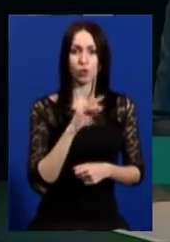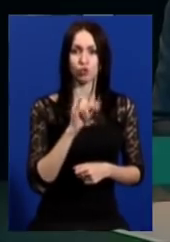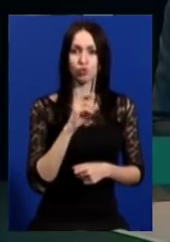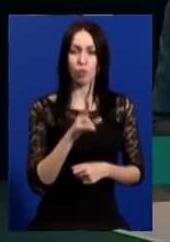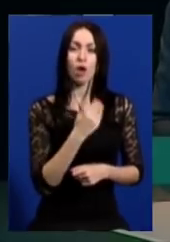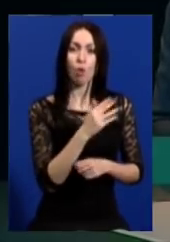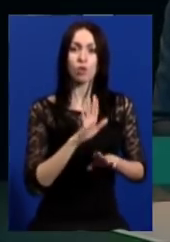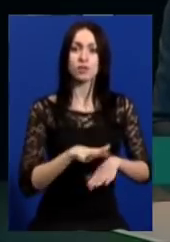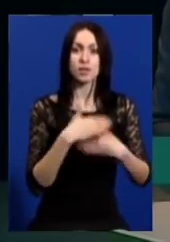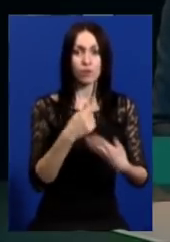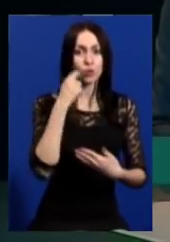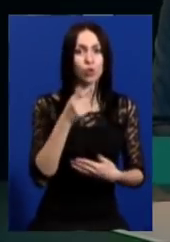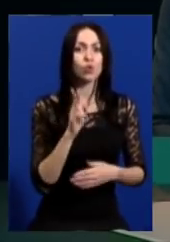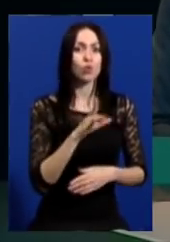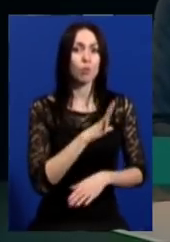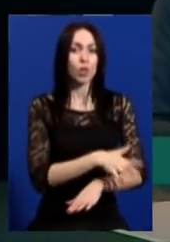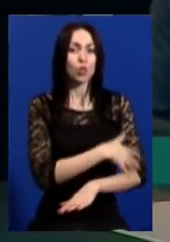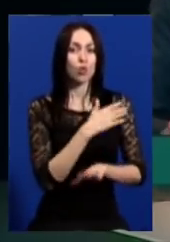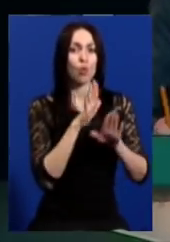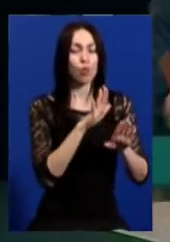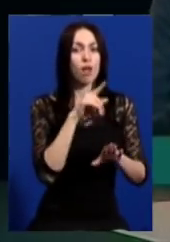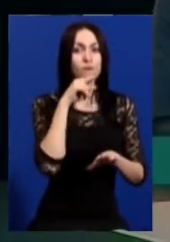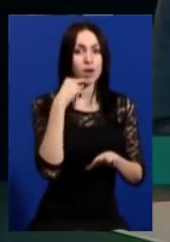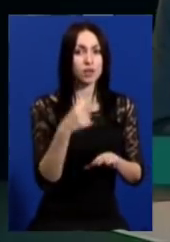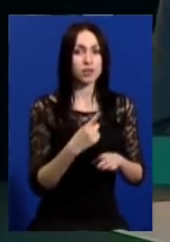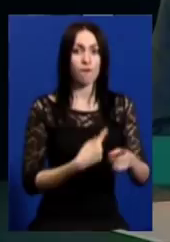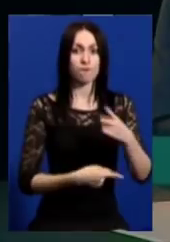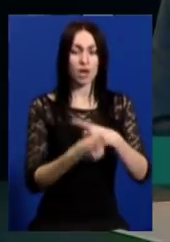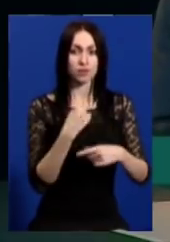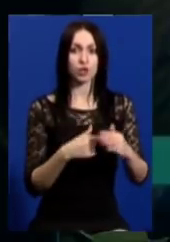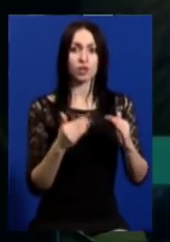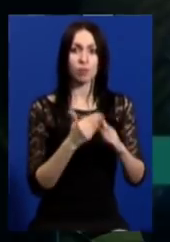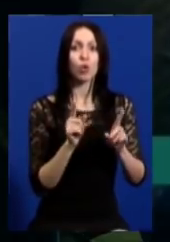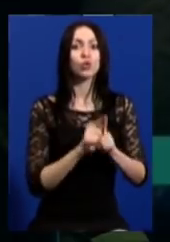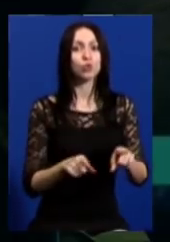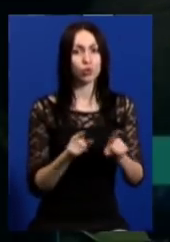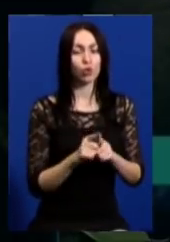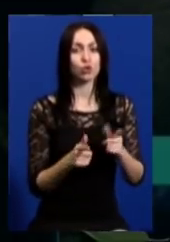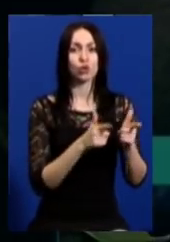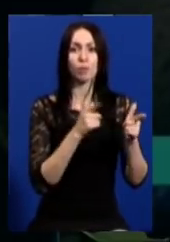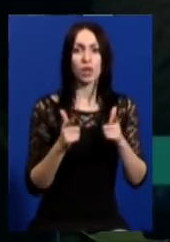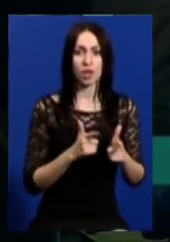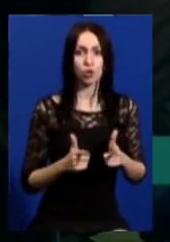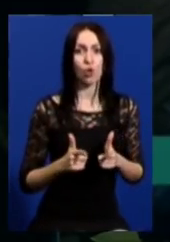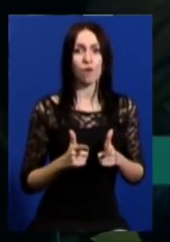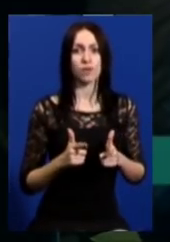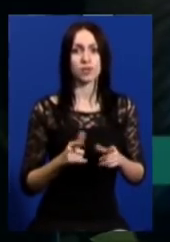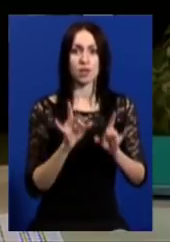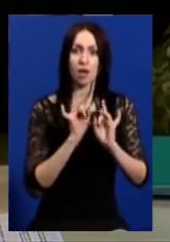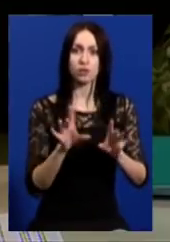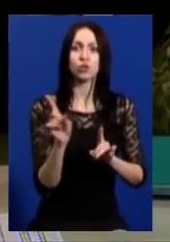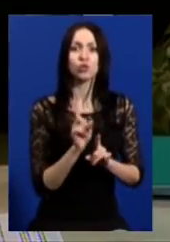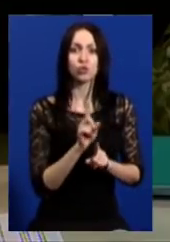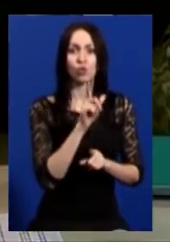порадив українцям, які довго були в Росії, повертаючись додому, теж підготуватися, розповісти,